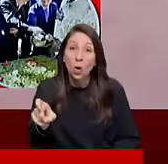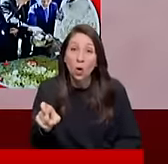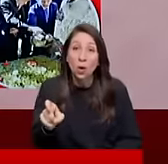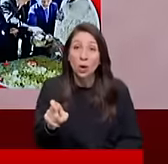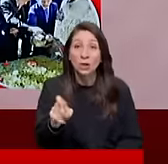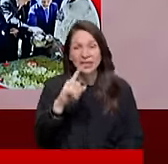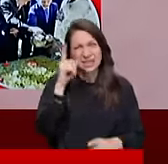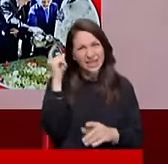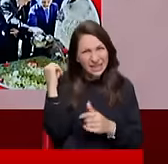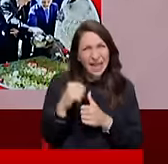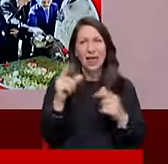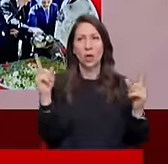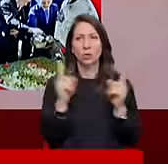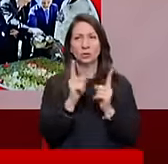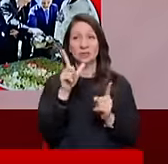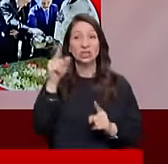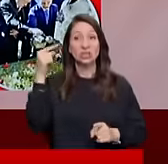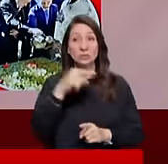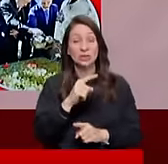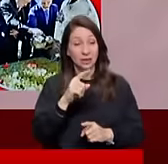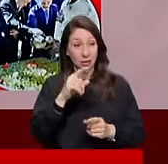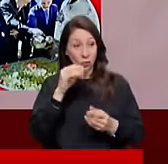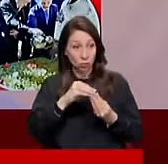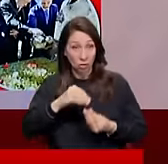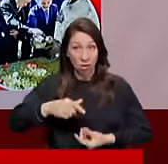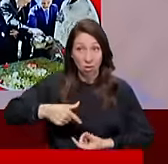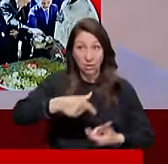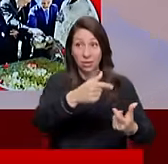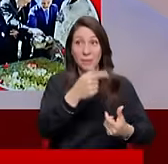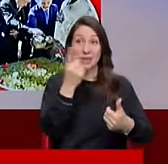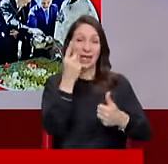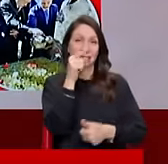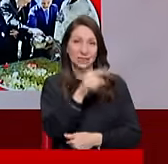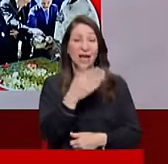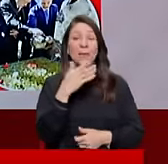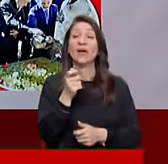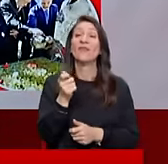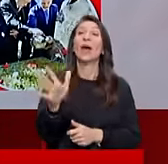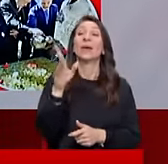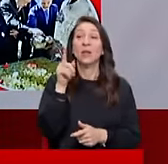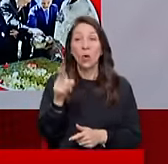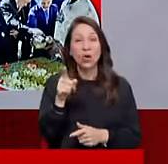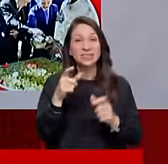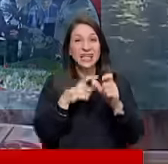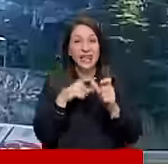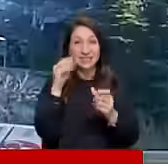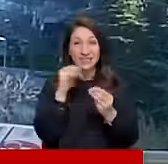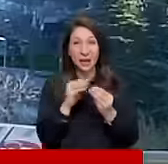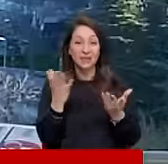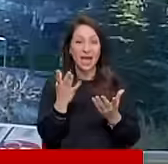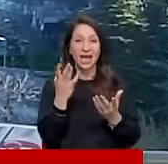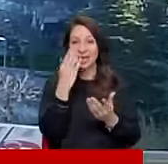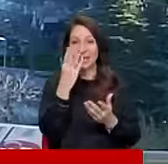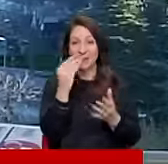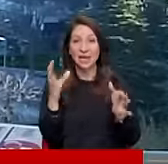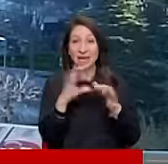Tekrar özetlemek gerekirse Şimşek günah keçilerinden bir tanesi, emekliye vermediği o seyyanen zam ya da ikramiye